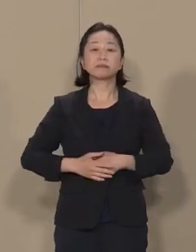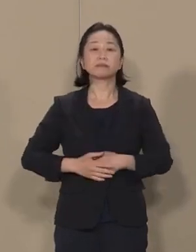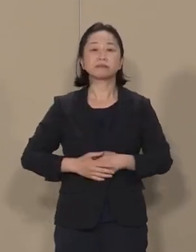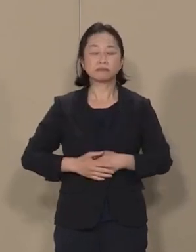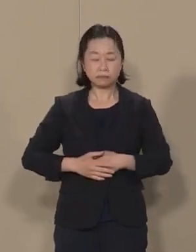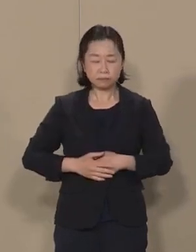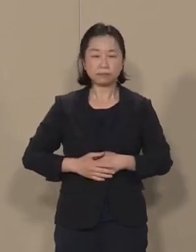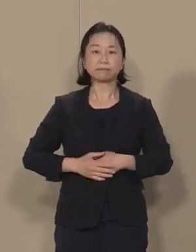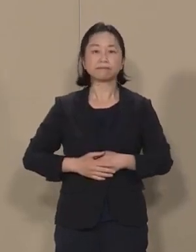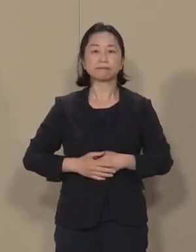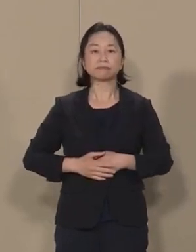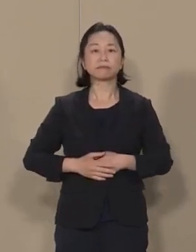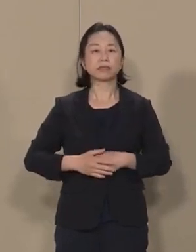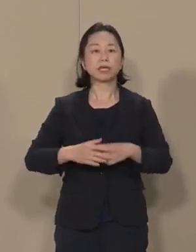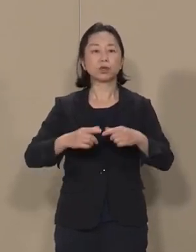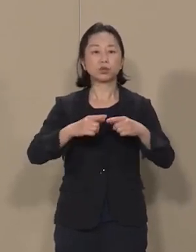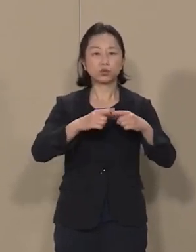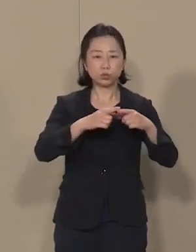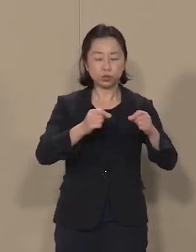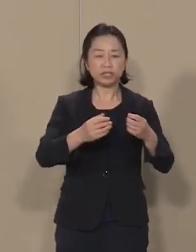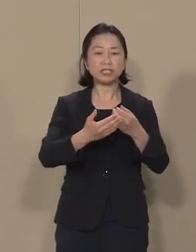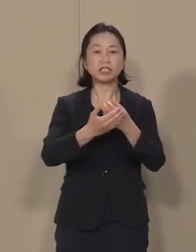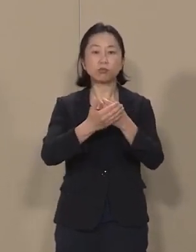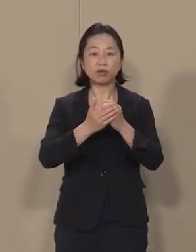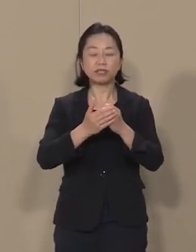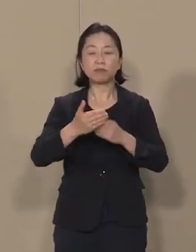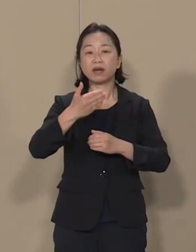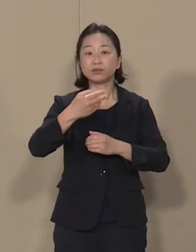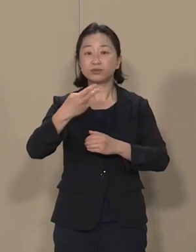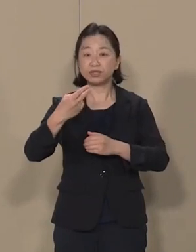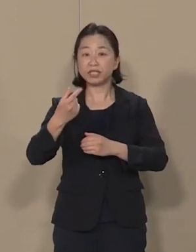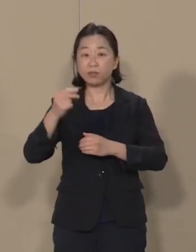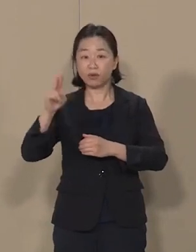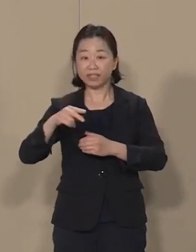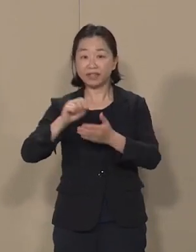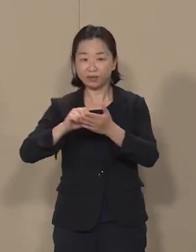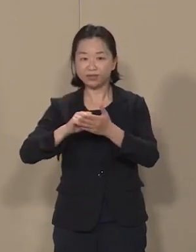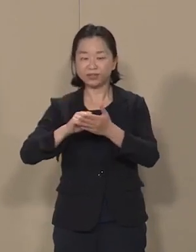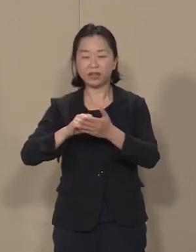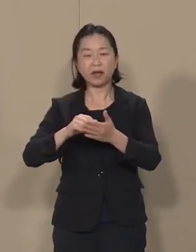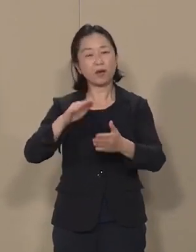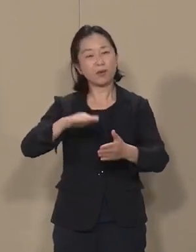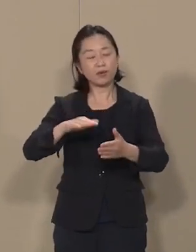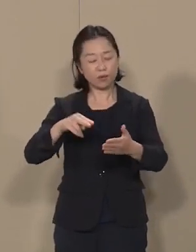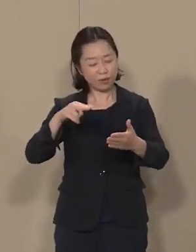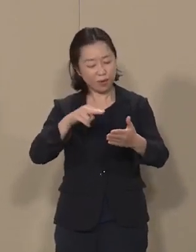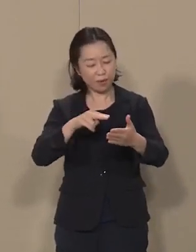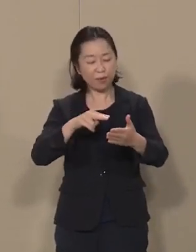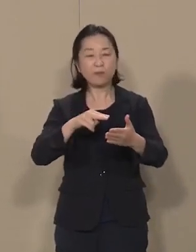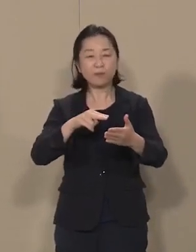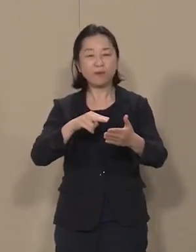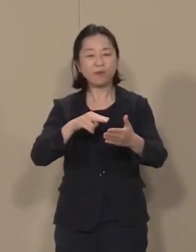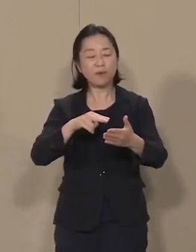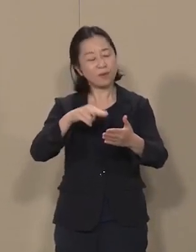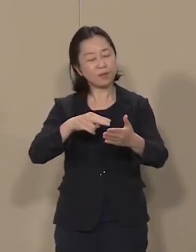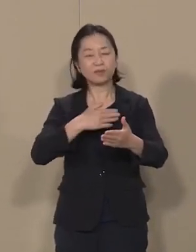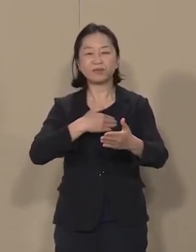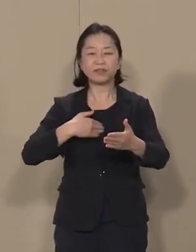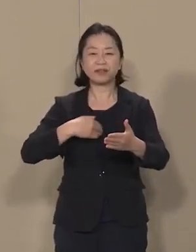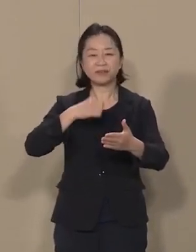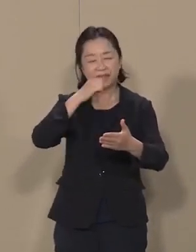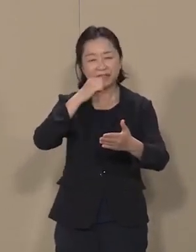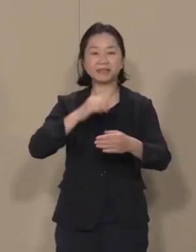神道国森は国森ひらがなで書いてありますので子どもでも読むことができる分かりやすい名前だと思い